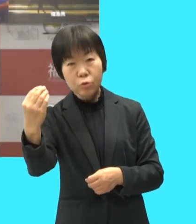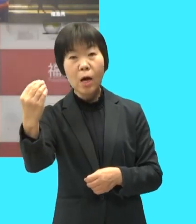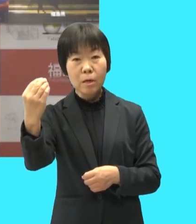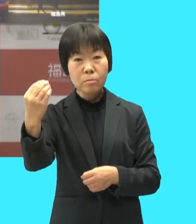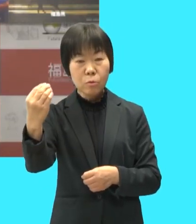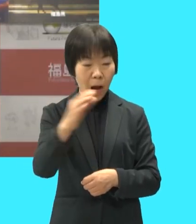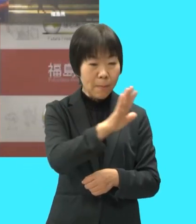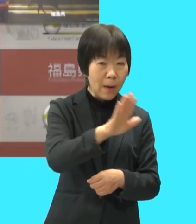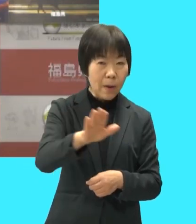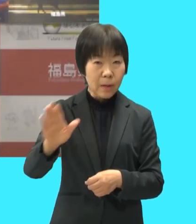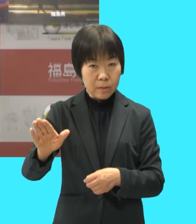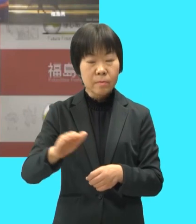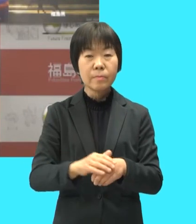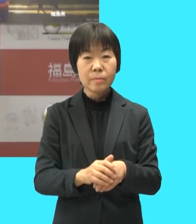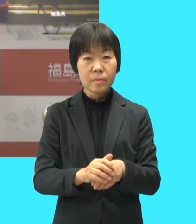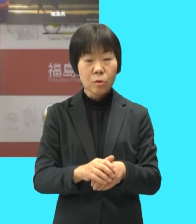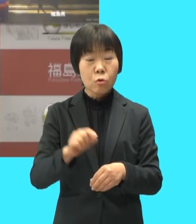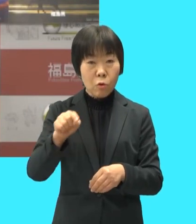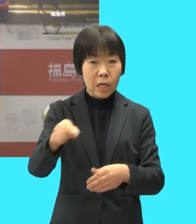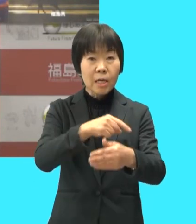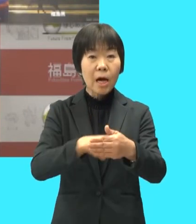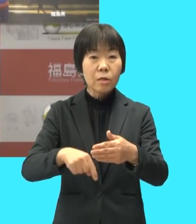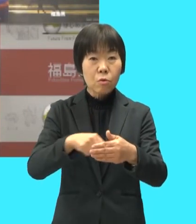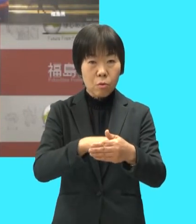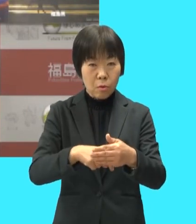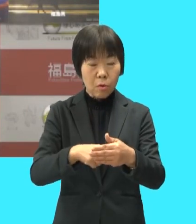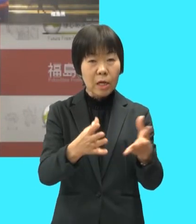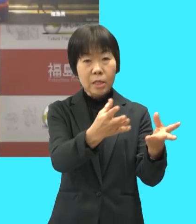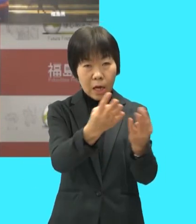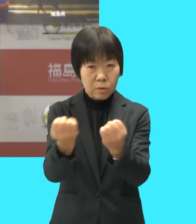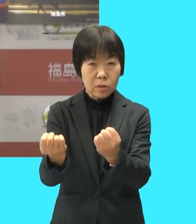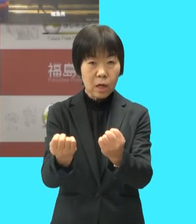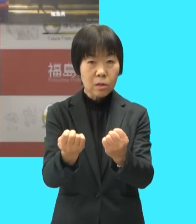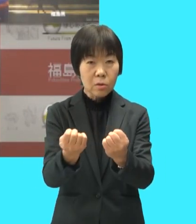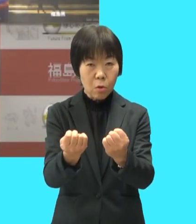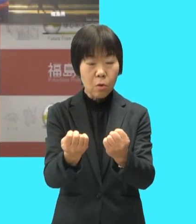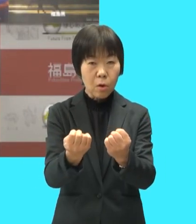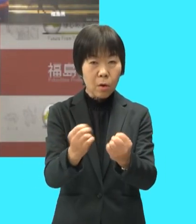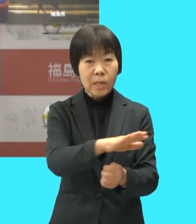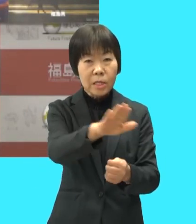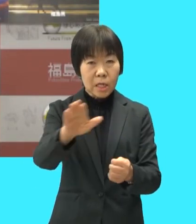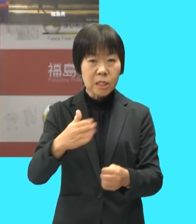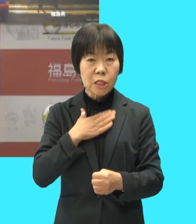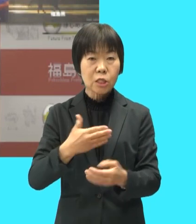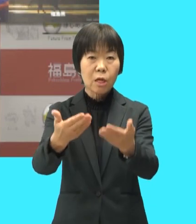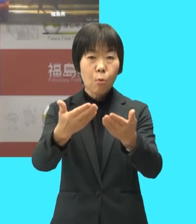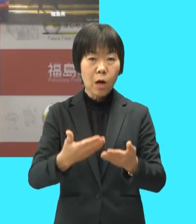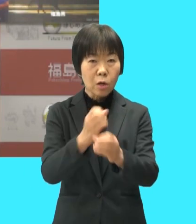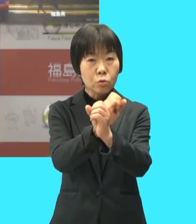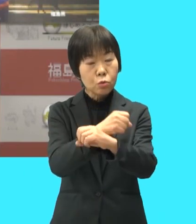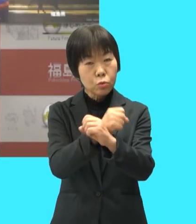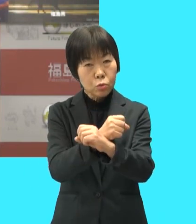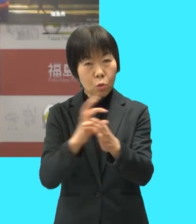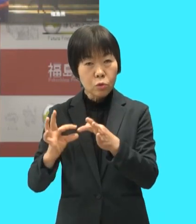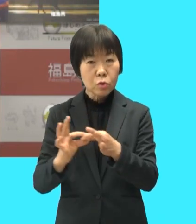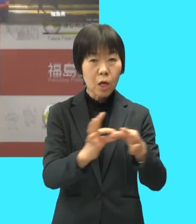物がたくさんある、こういったことをできるだけ多くの香港の方々に知っていただく工夫を続けていく